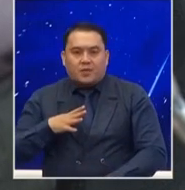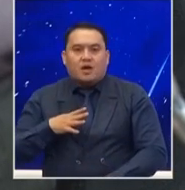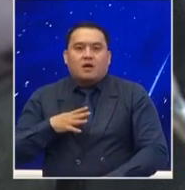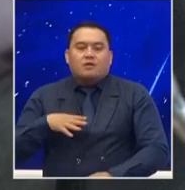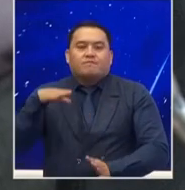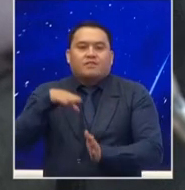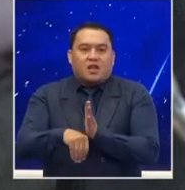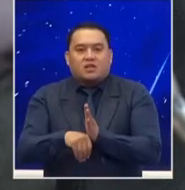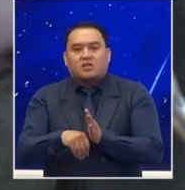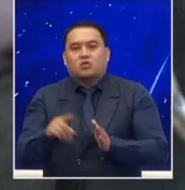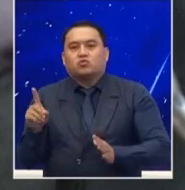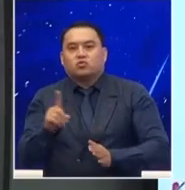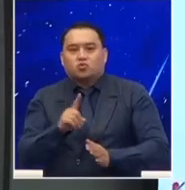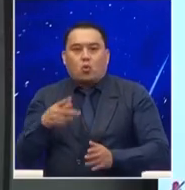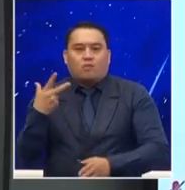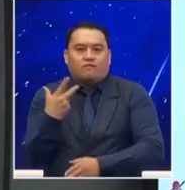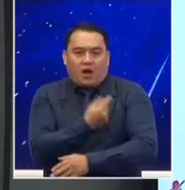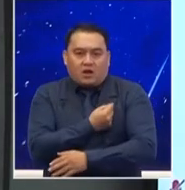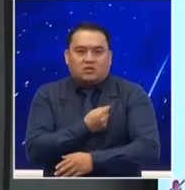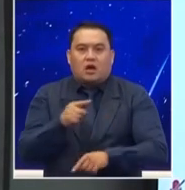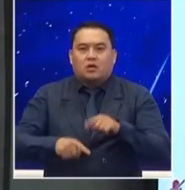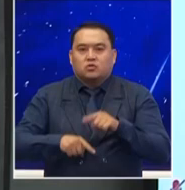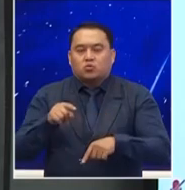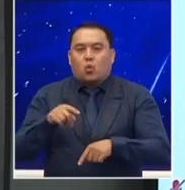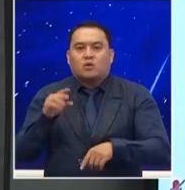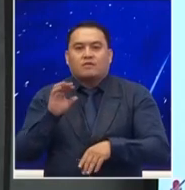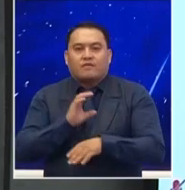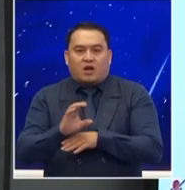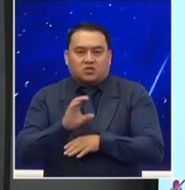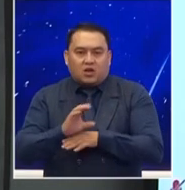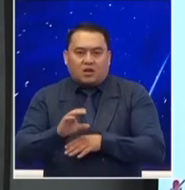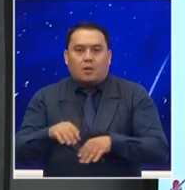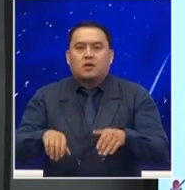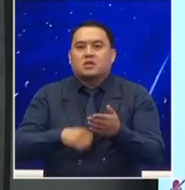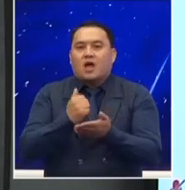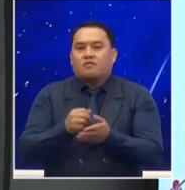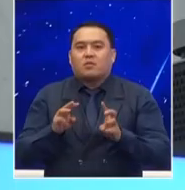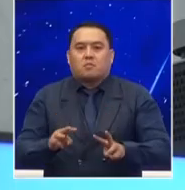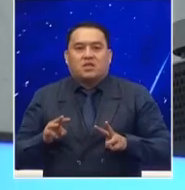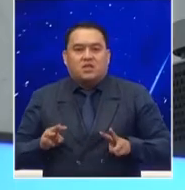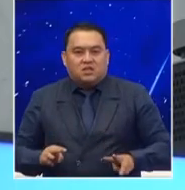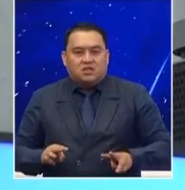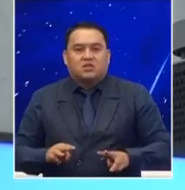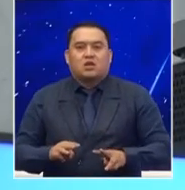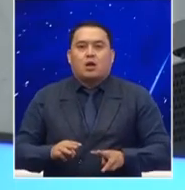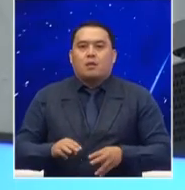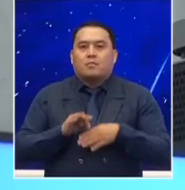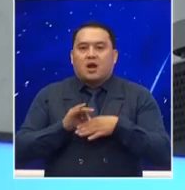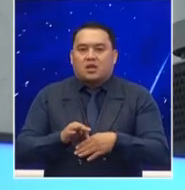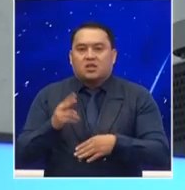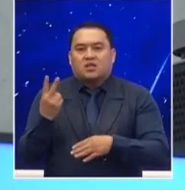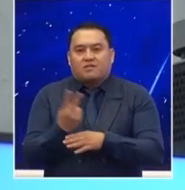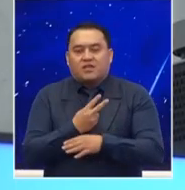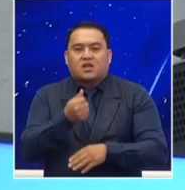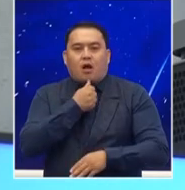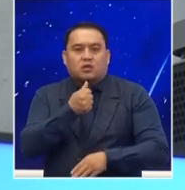года. Речь также шла и о внедрении отечественной вакцины. По словам заместителя премьер-министра, она уже прошла 2